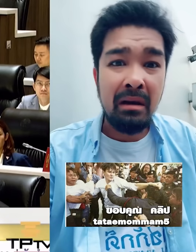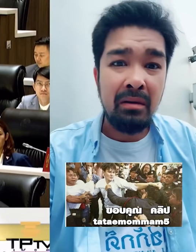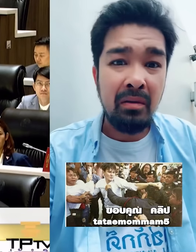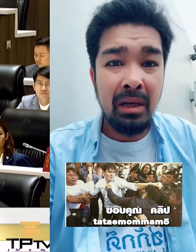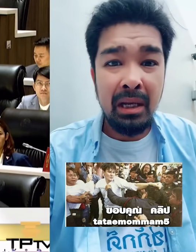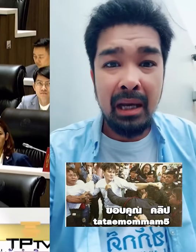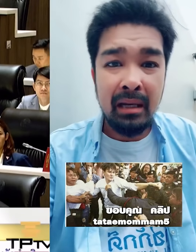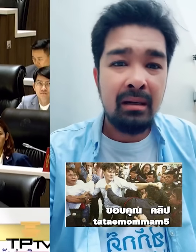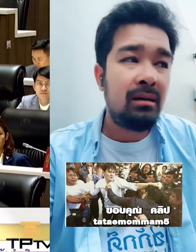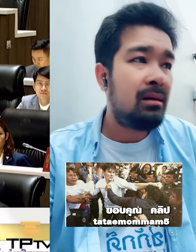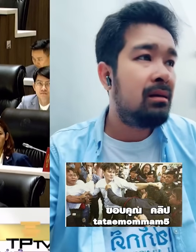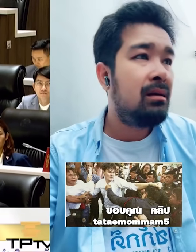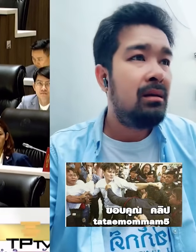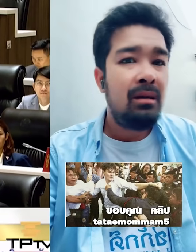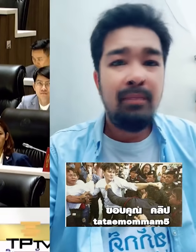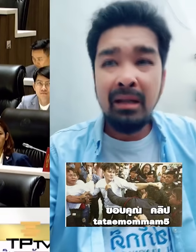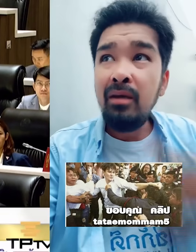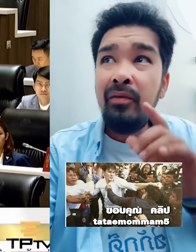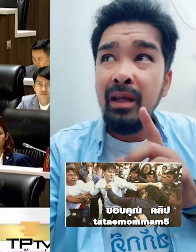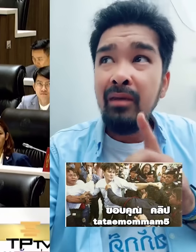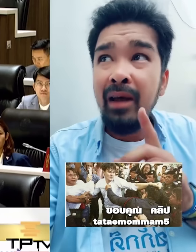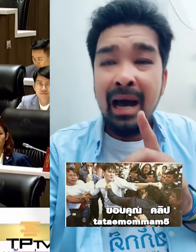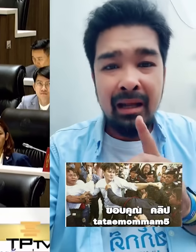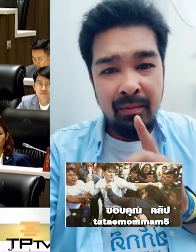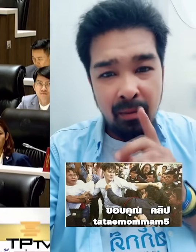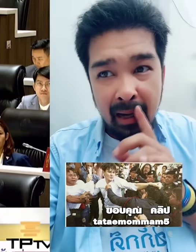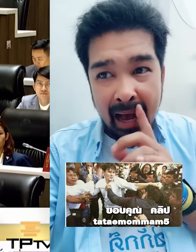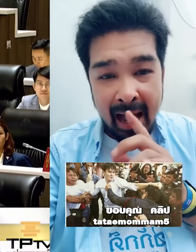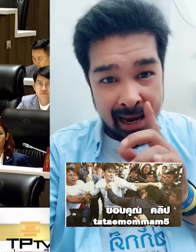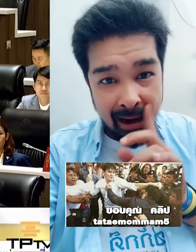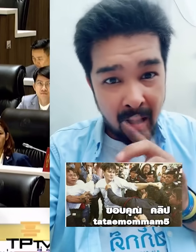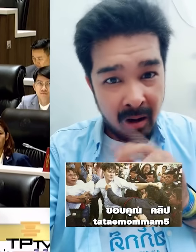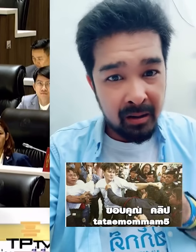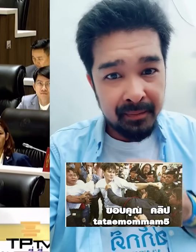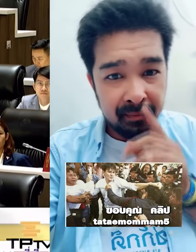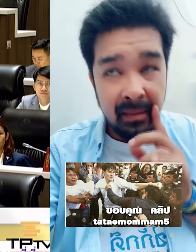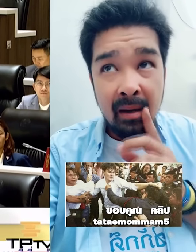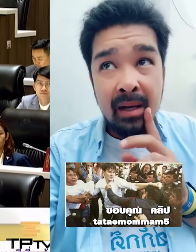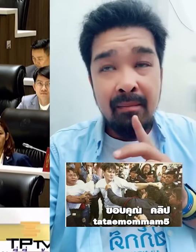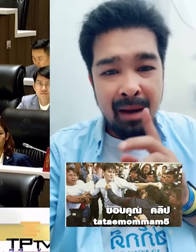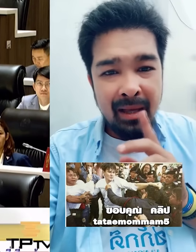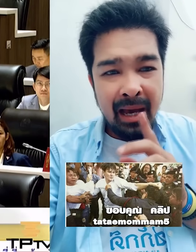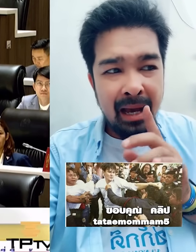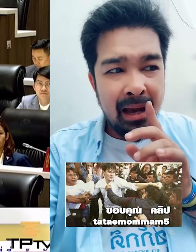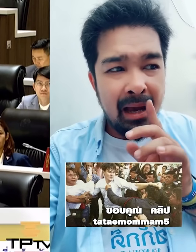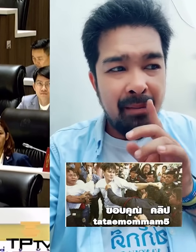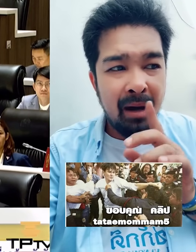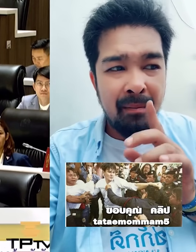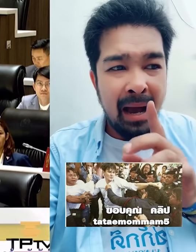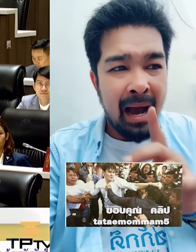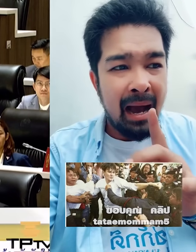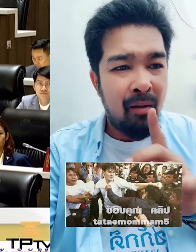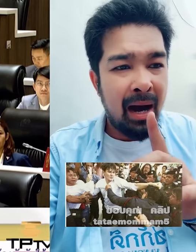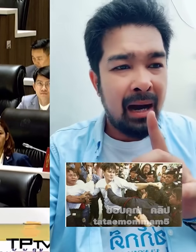ดว่าผู้พันเบิร์ดเป็นแบ็กอัพไม่เคยพูดว่าใครเป็นแบ็กอัพอะไรกูเลยสิ่งที่กูทำก็ไม่มีใครมานั่งสั่งให้กูทำด้วย